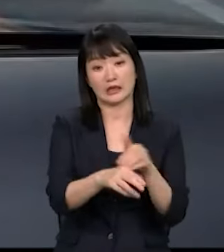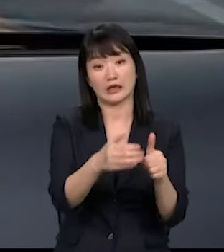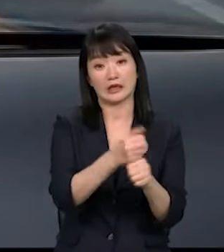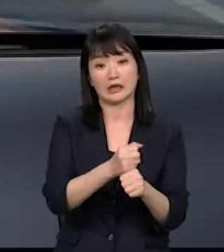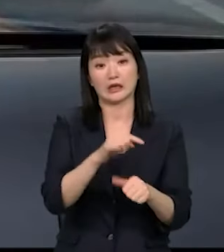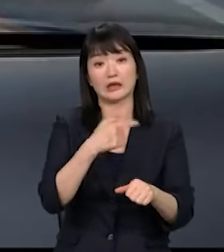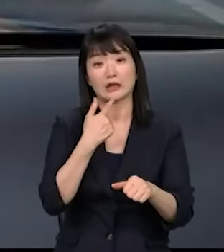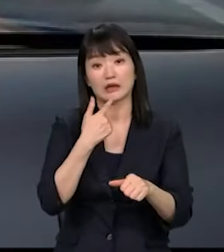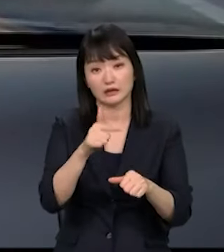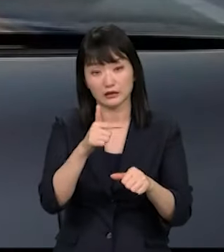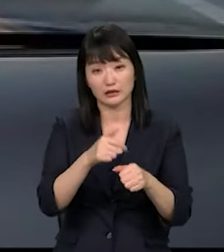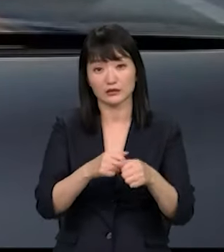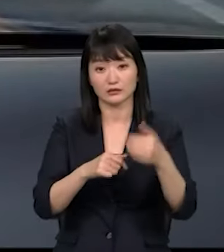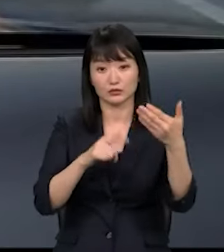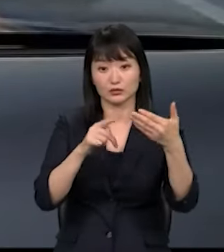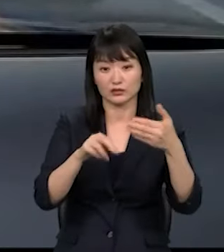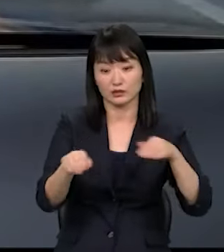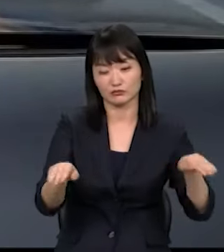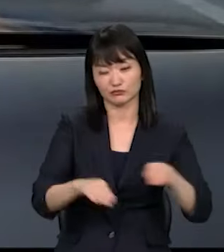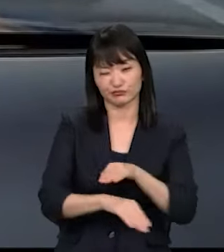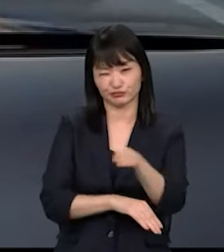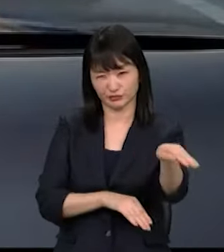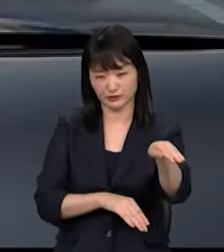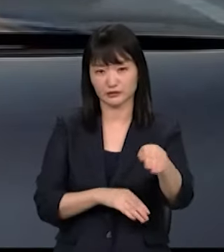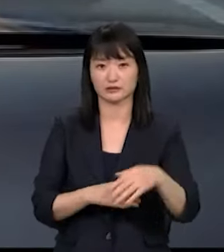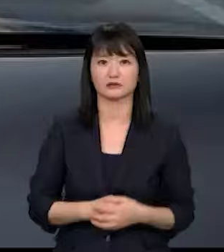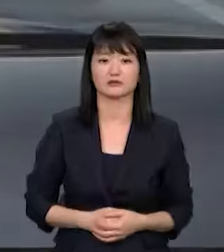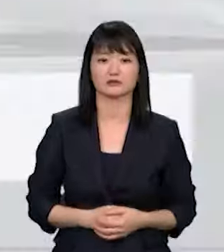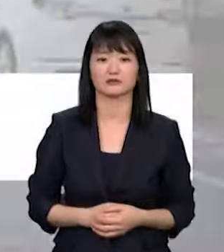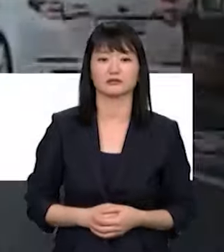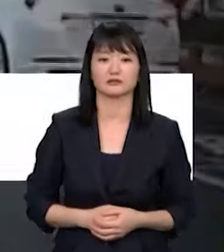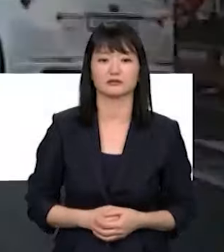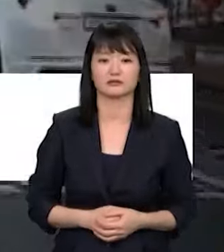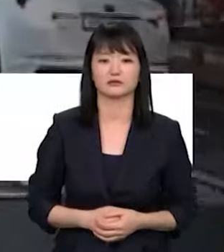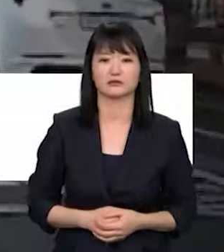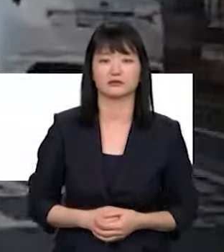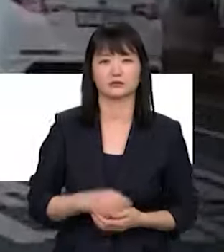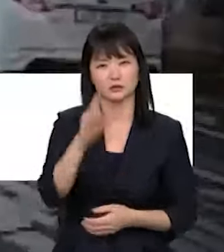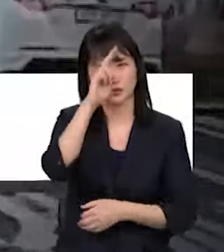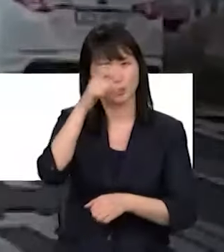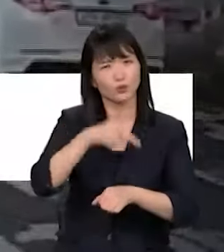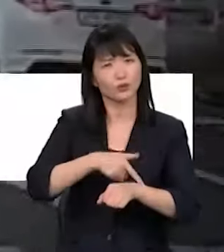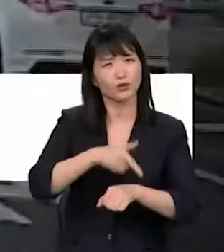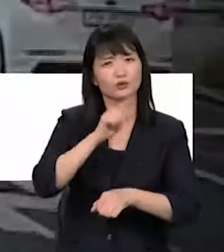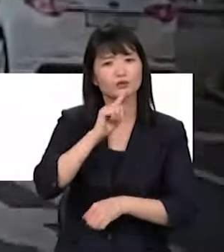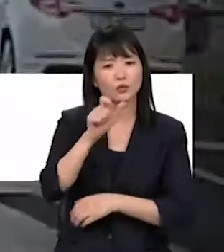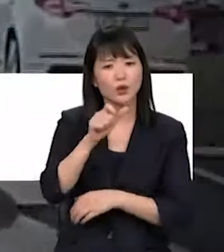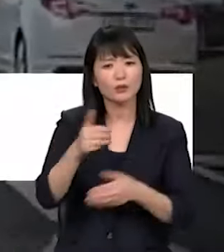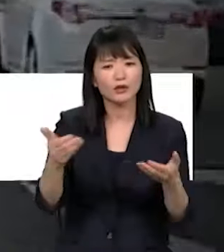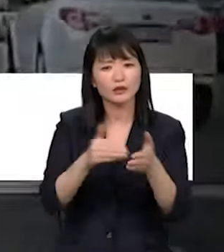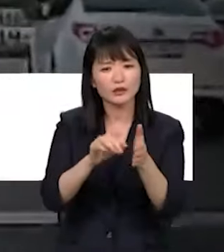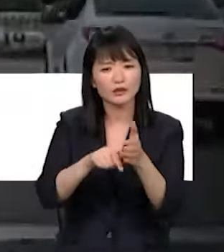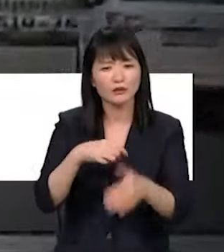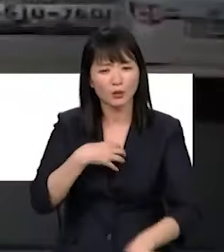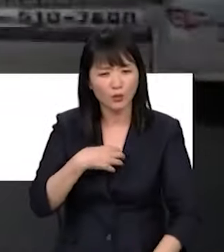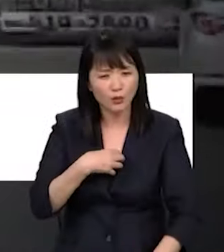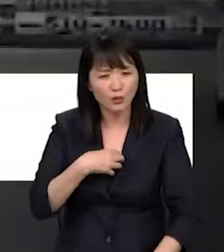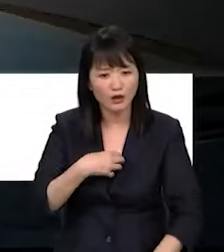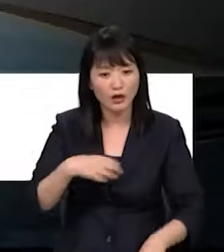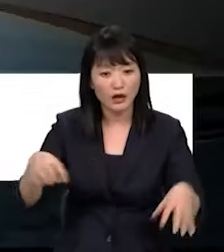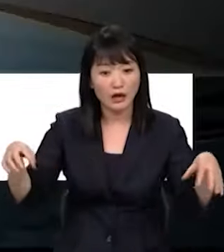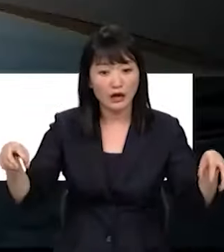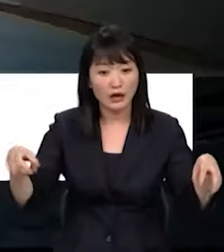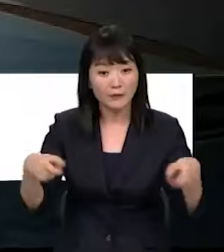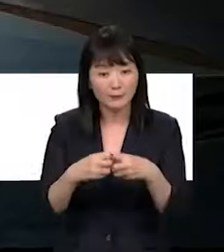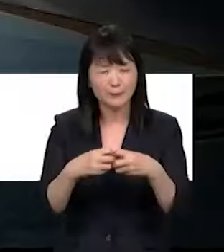6분여 9km 달렸습니다 18시 15분이면 퇴근 시대거든요 상당히 위협적이기 때문에 대형사고로